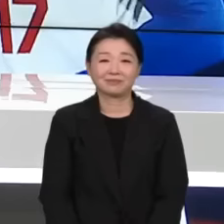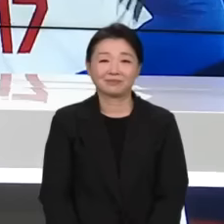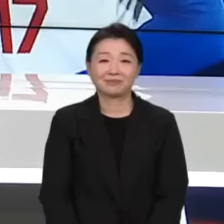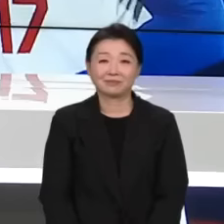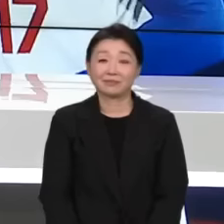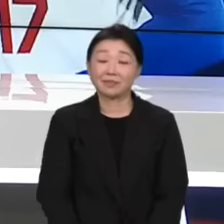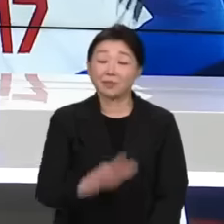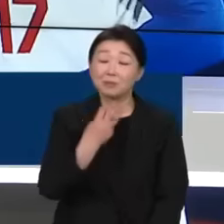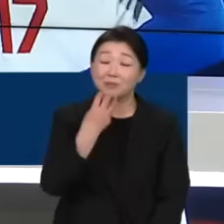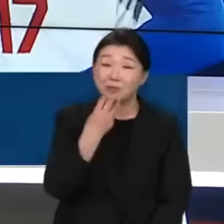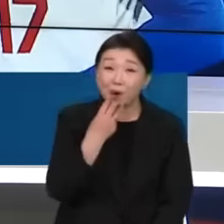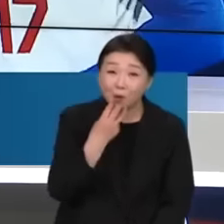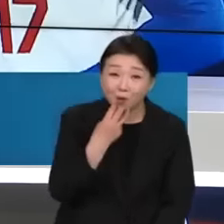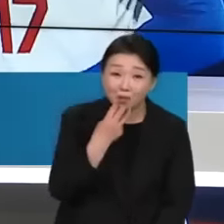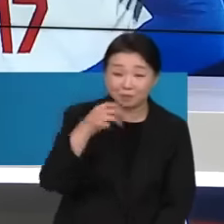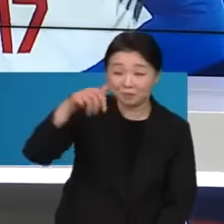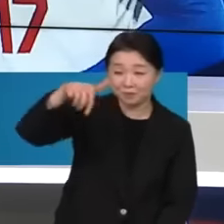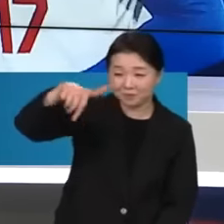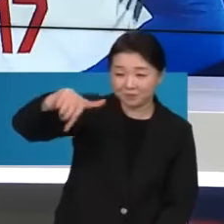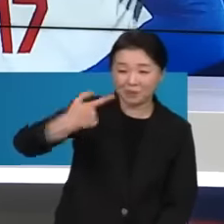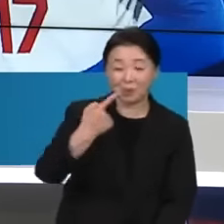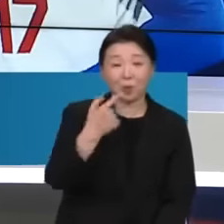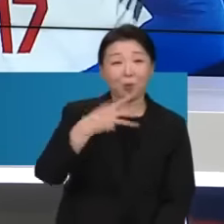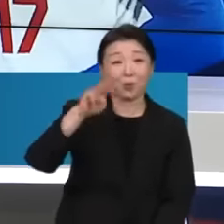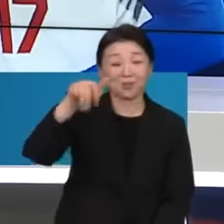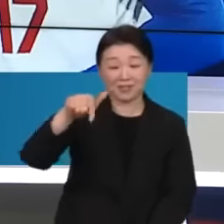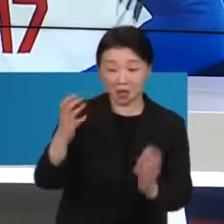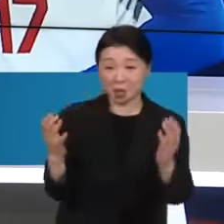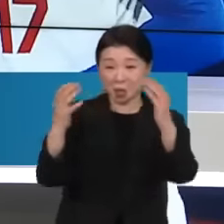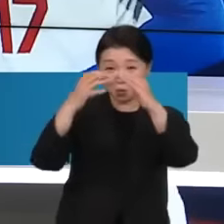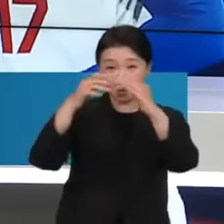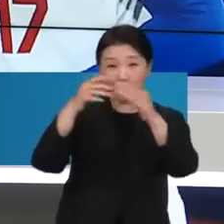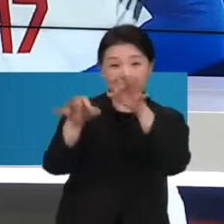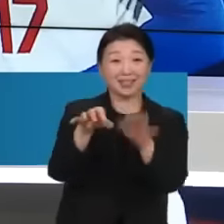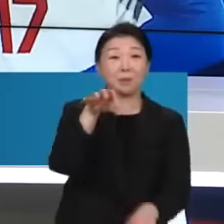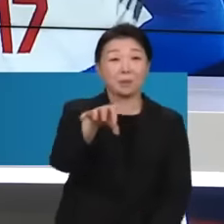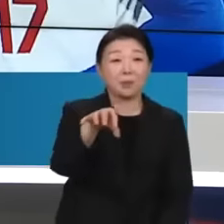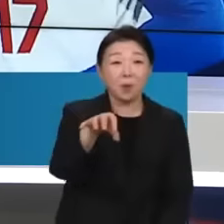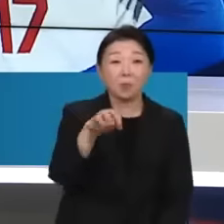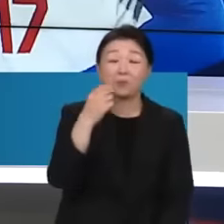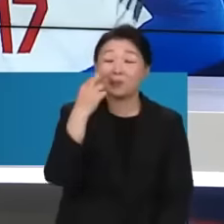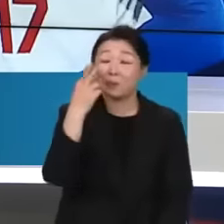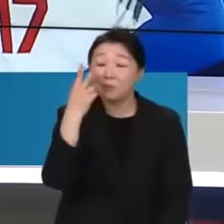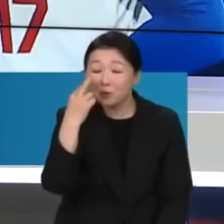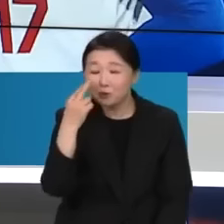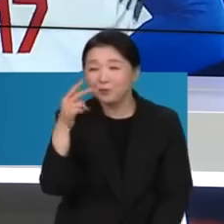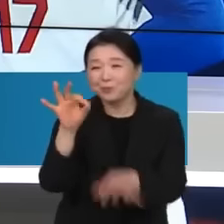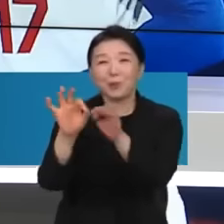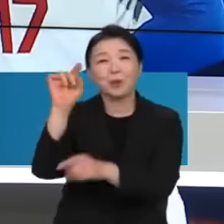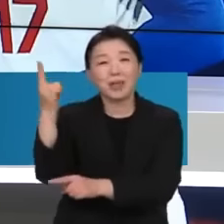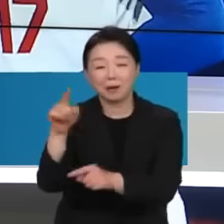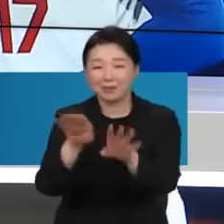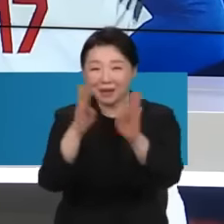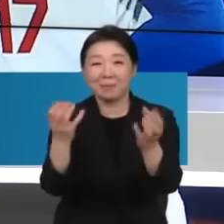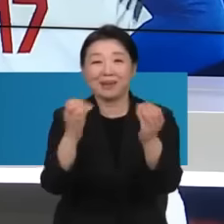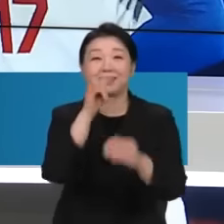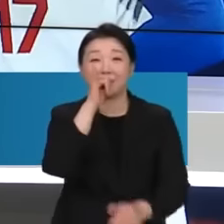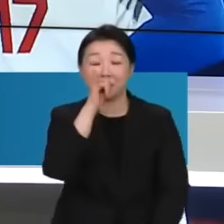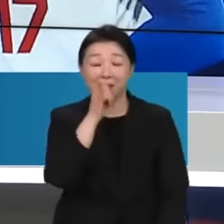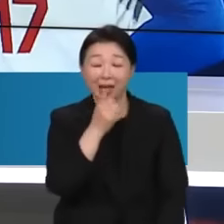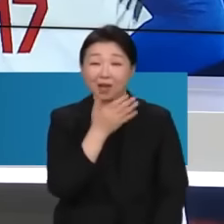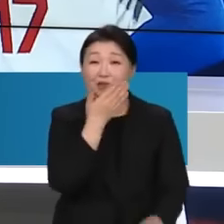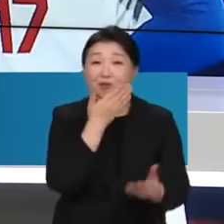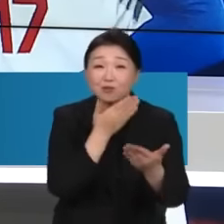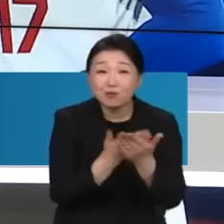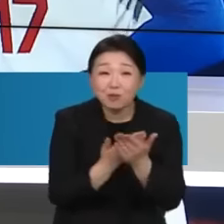지금 서울 고척돔에선 LA 다저스와 샌디에고 파드리스의 미국 프로야구 개막전이 진행 중인데 역시 화제의 중심은